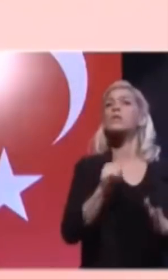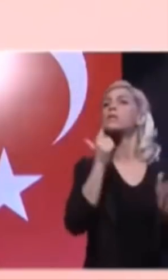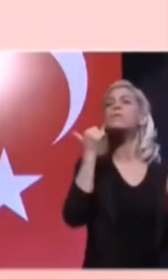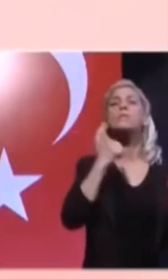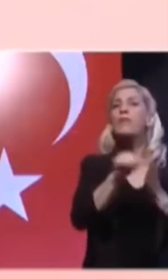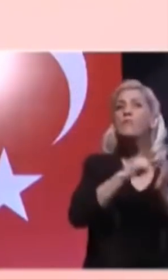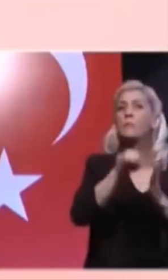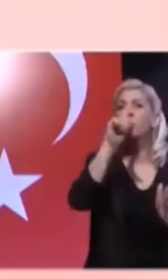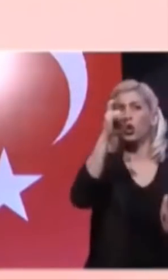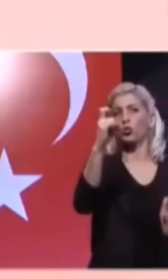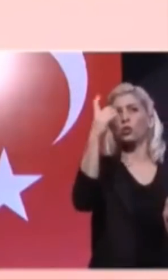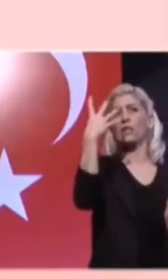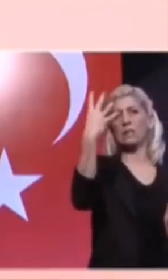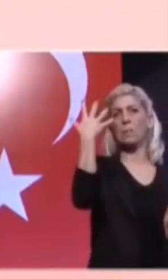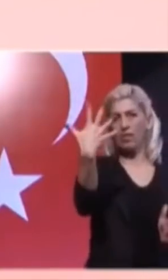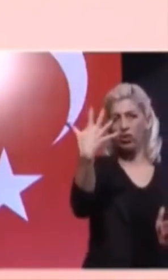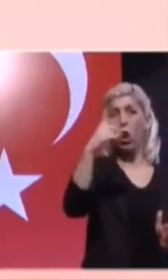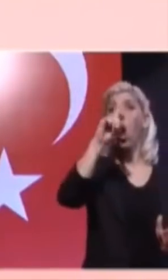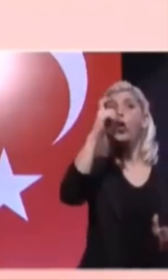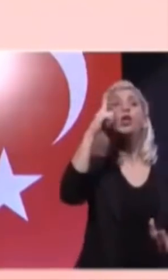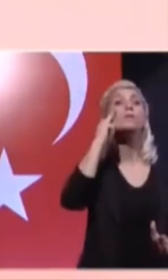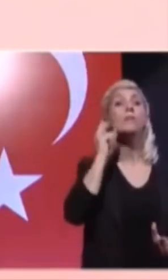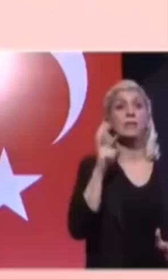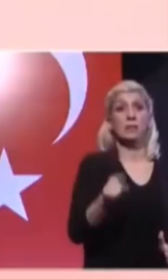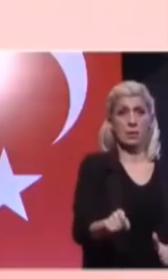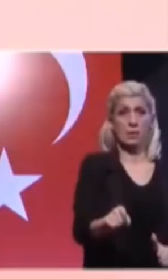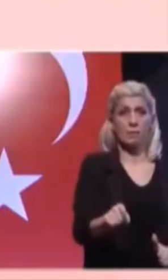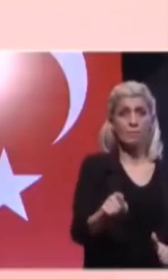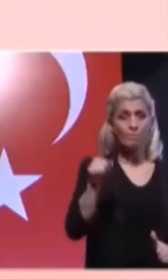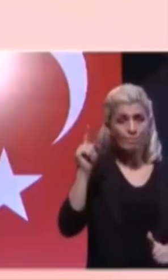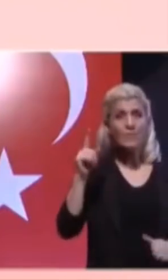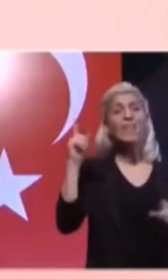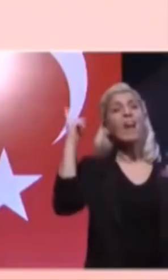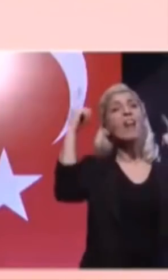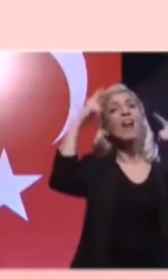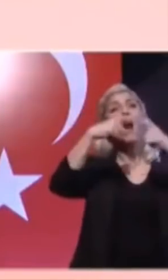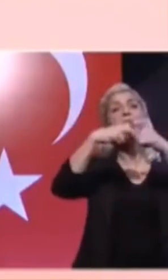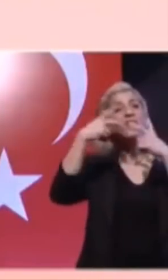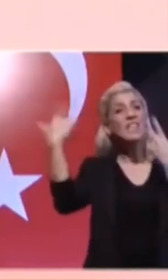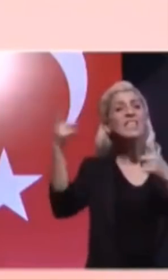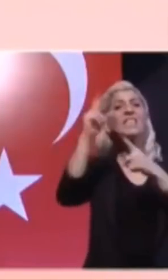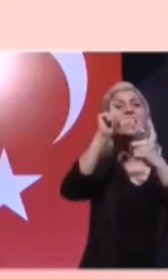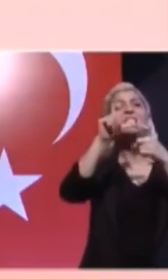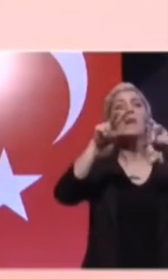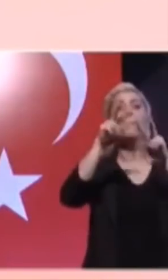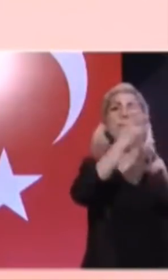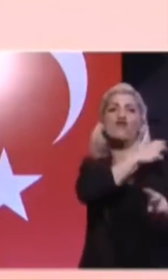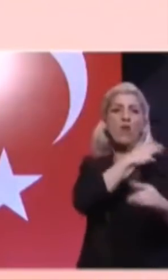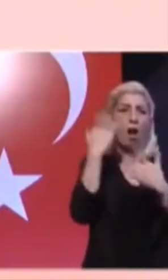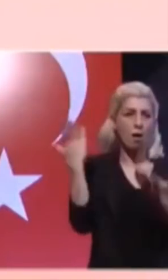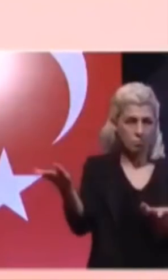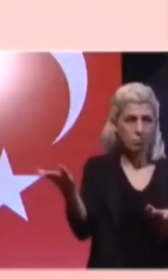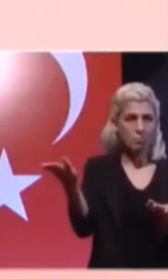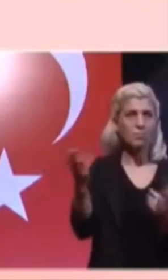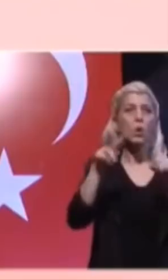partilerin kurulması, 1950'de iktidarın değişmesi ve demokrasinin devam edip gitmesi. Bu demokrasinin devamı